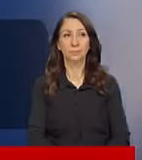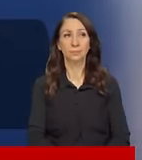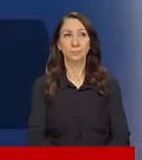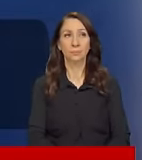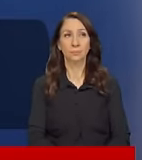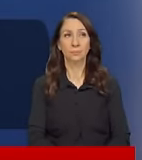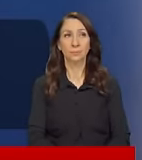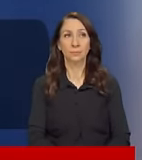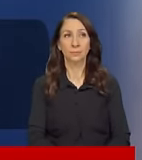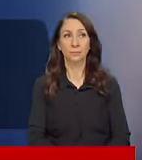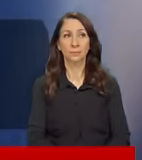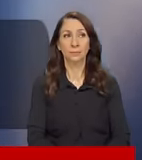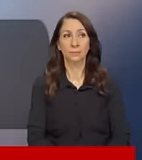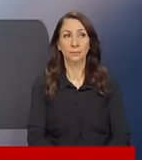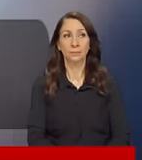biliyor. Bakayım.